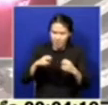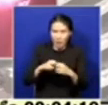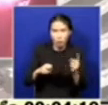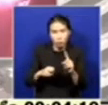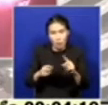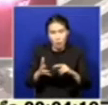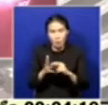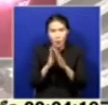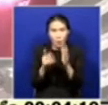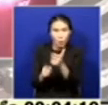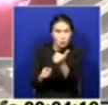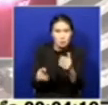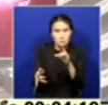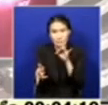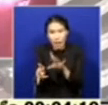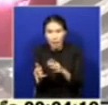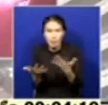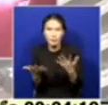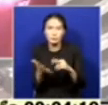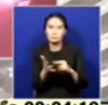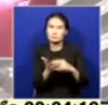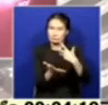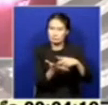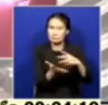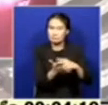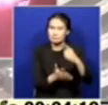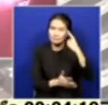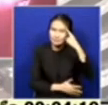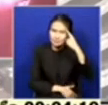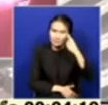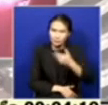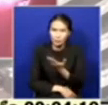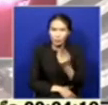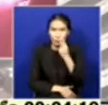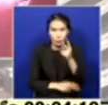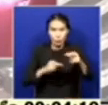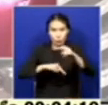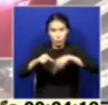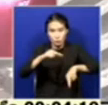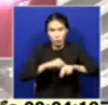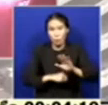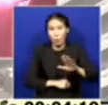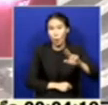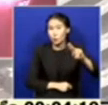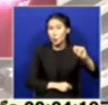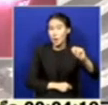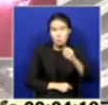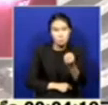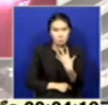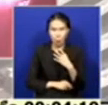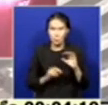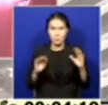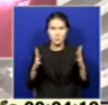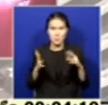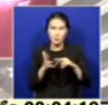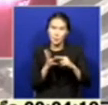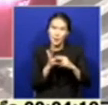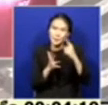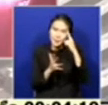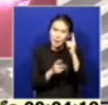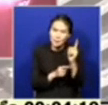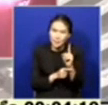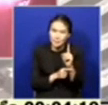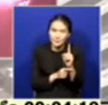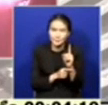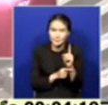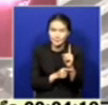นะฮะแล้วก็อาจจะมาจากการตรวจสอบของยูเอ็นเอเชียด้วยซ้ำนะว่าวันต่อวันที่อยู่นั้นนะมีอะ